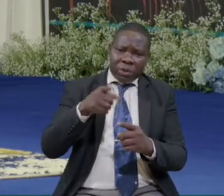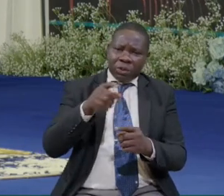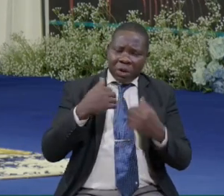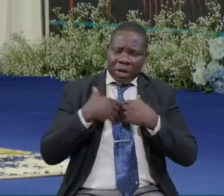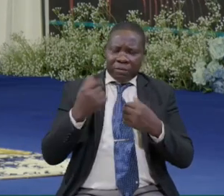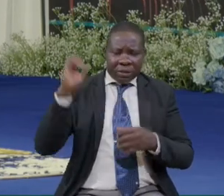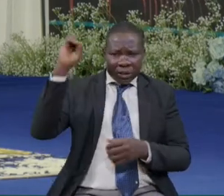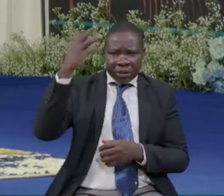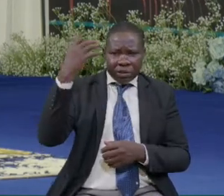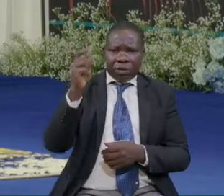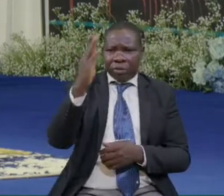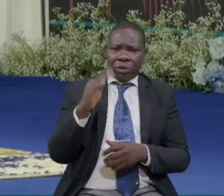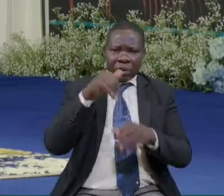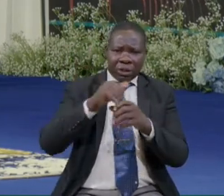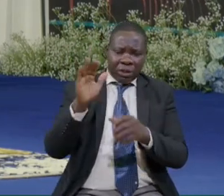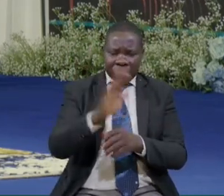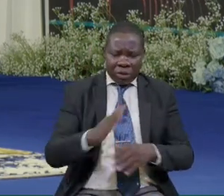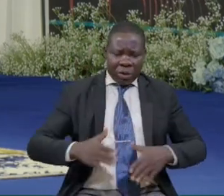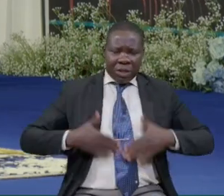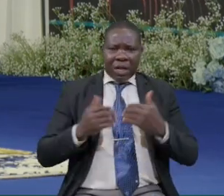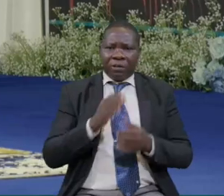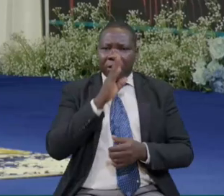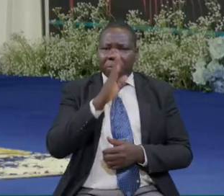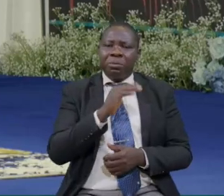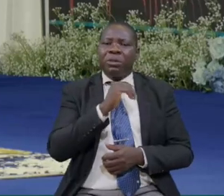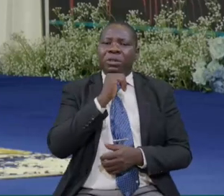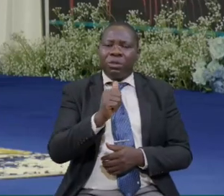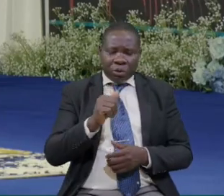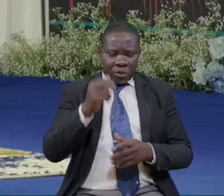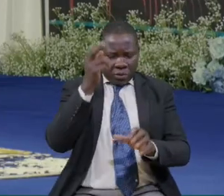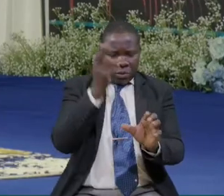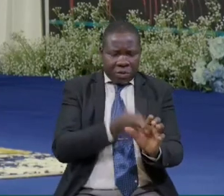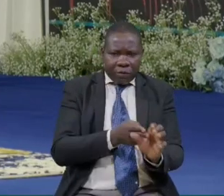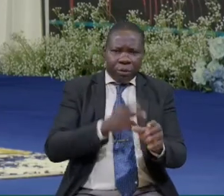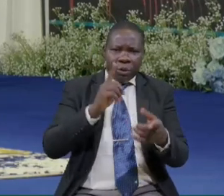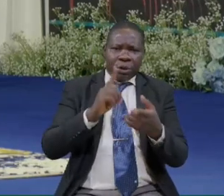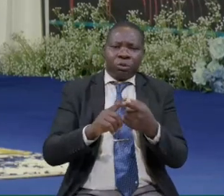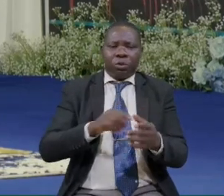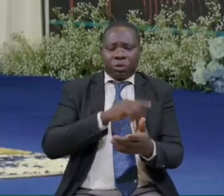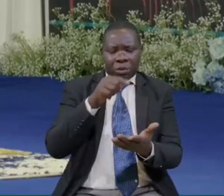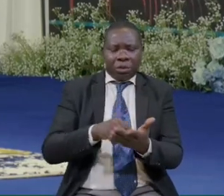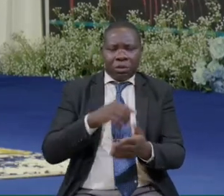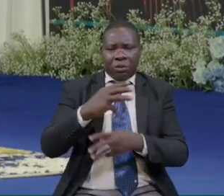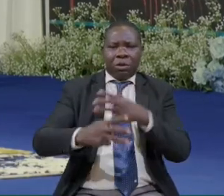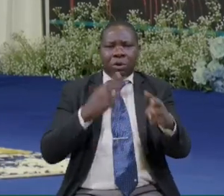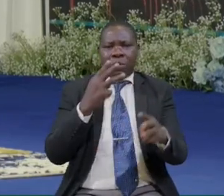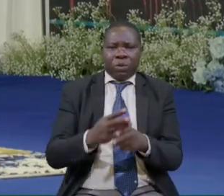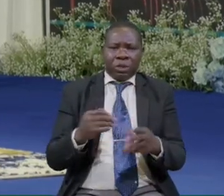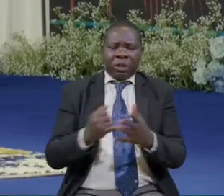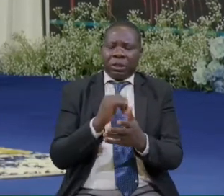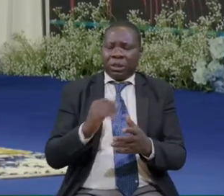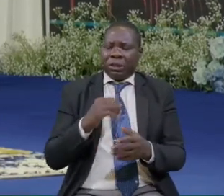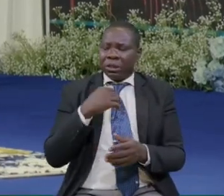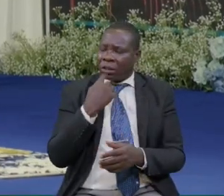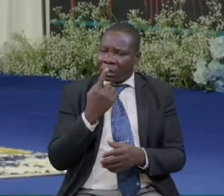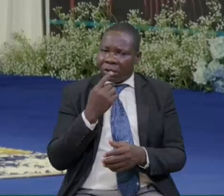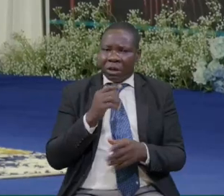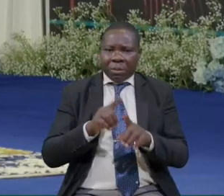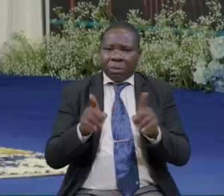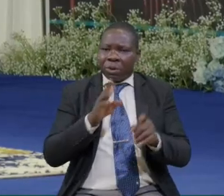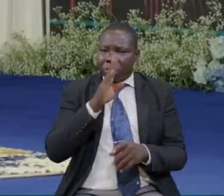de Dieu dans votre vie, il dit, ne vous conformez pas au siècle présent, mais